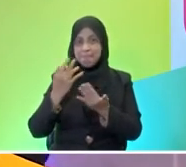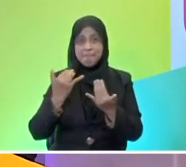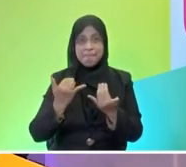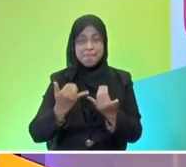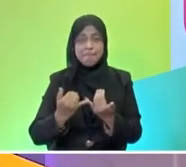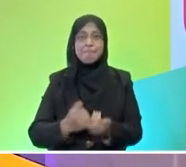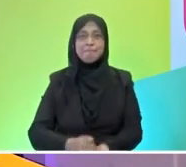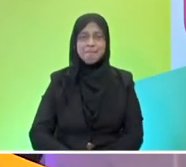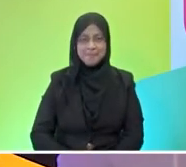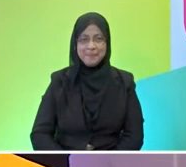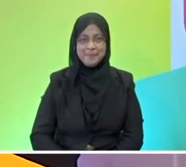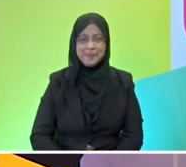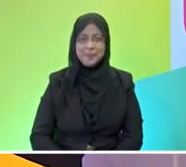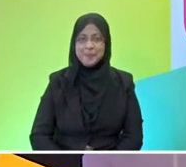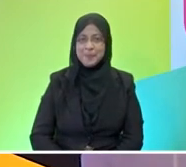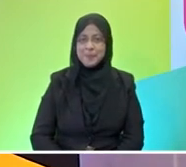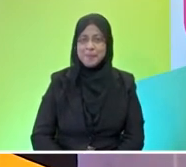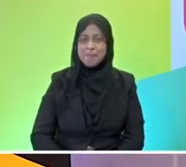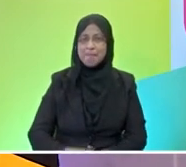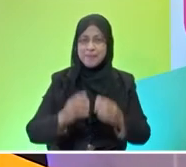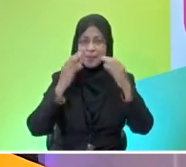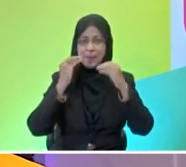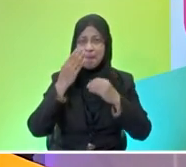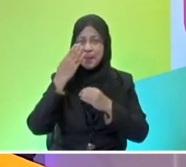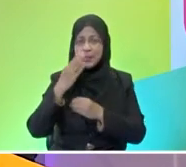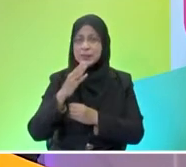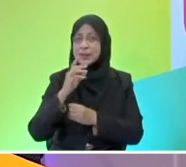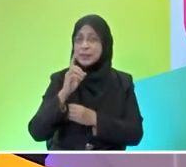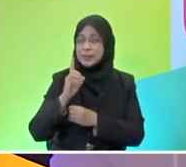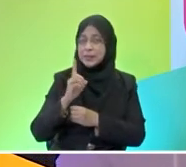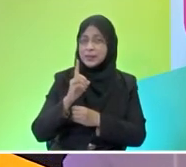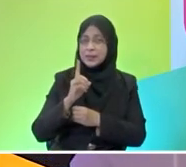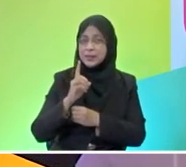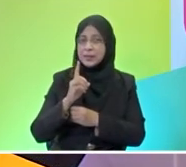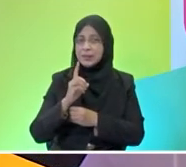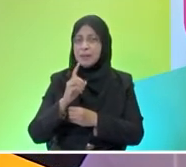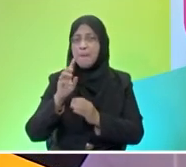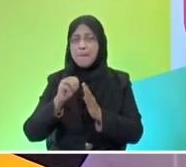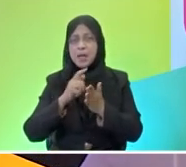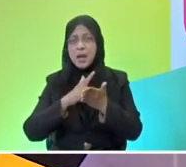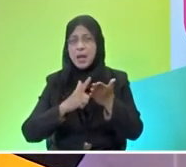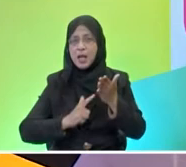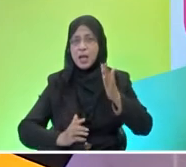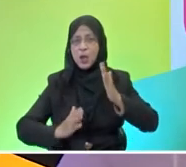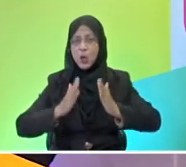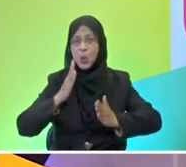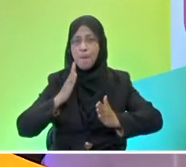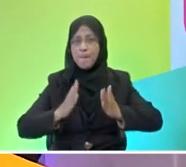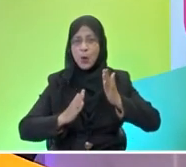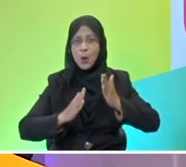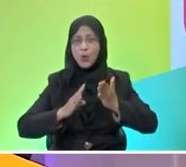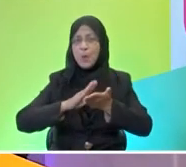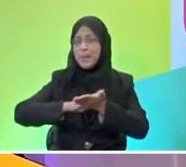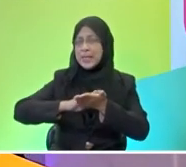Nah kalau ini tengok ke sini nah cek gua bagi satu eh yang dinamakan sebagai Melaka robot pembersih udara